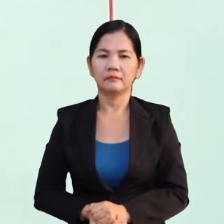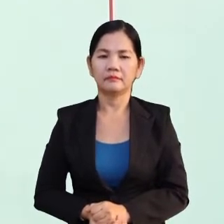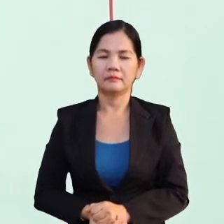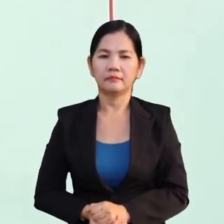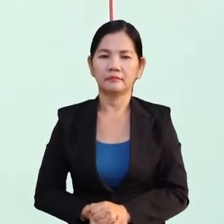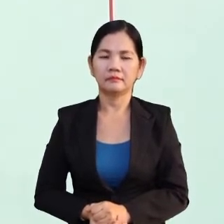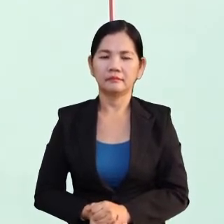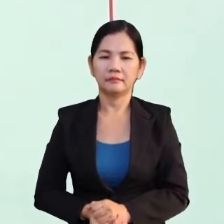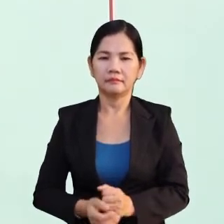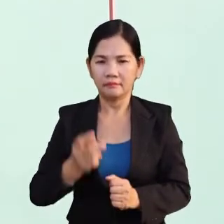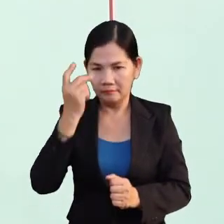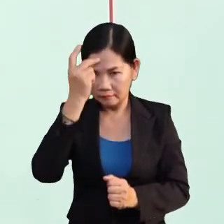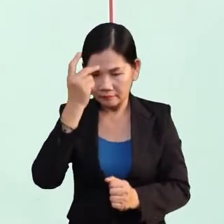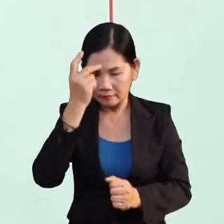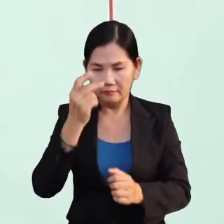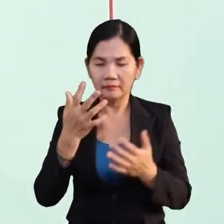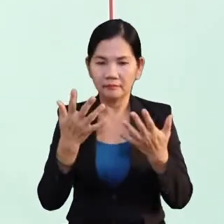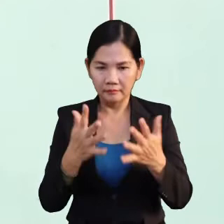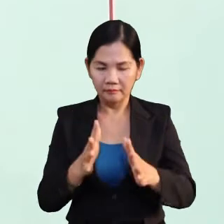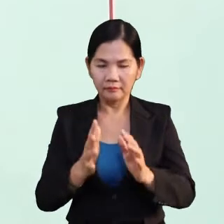ចាគិតបានហើយនៅកូន